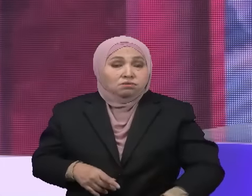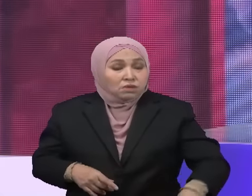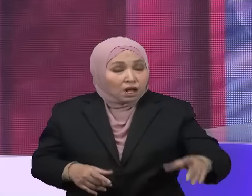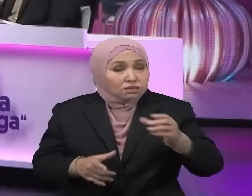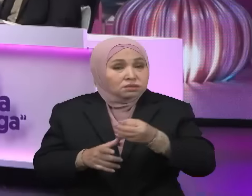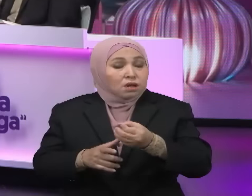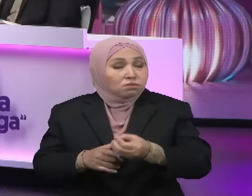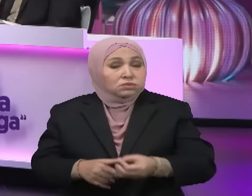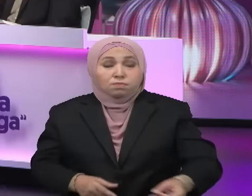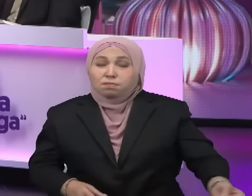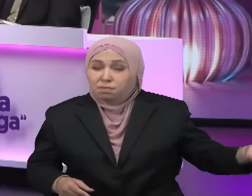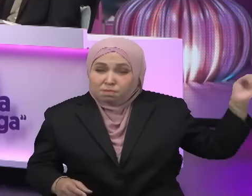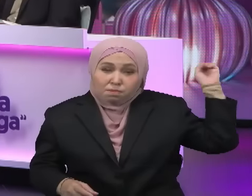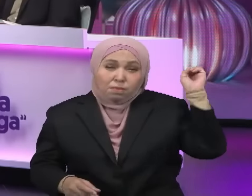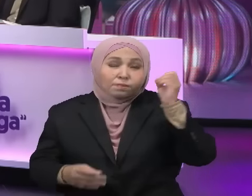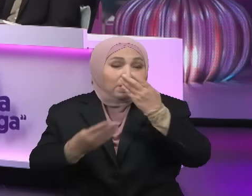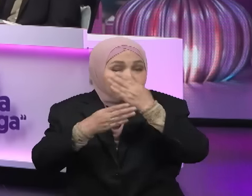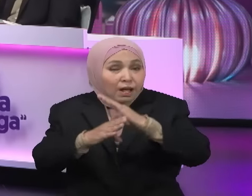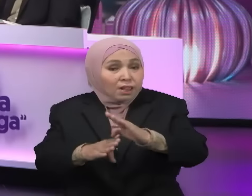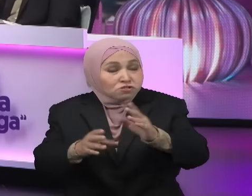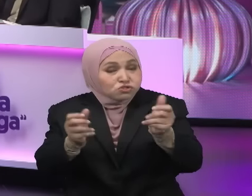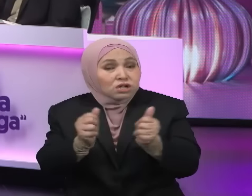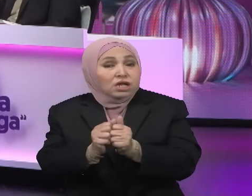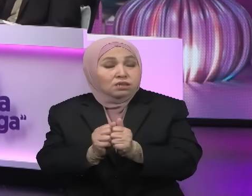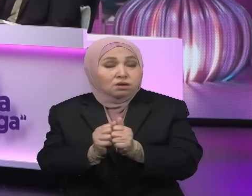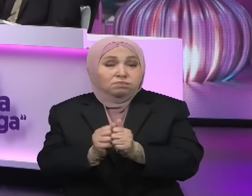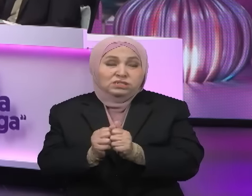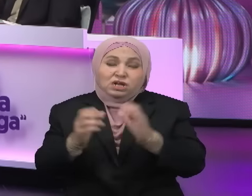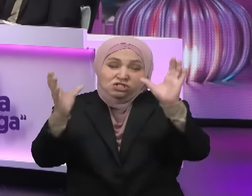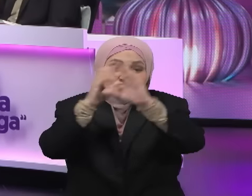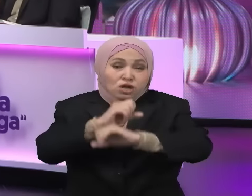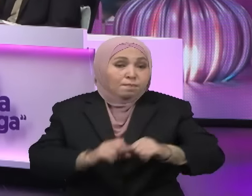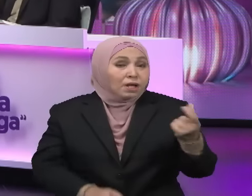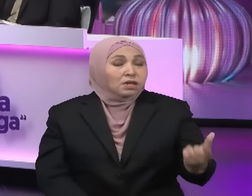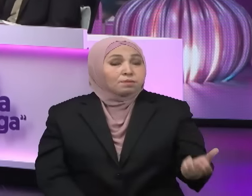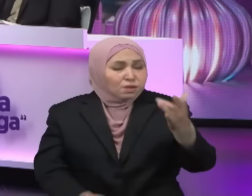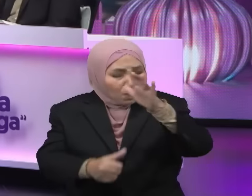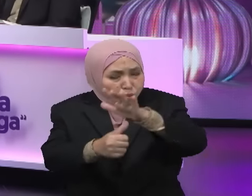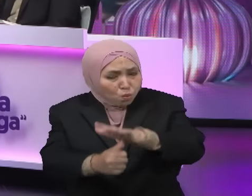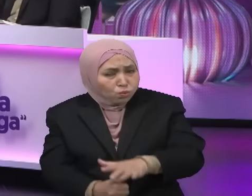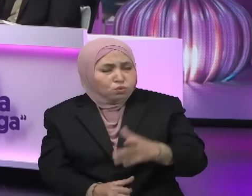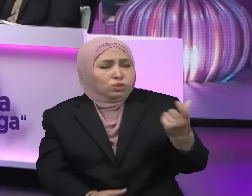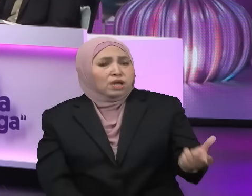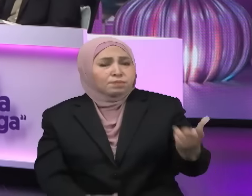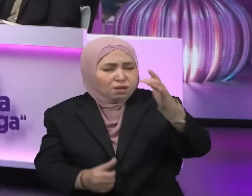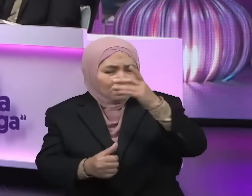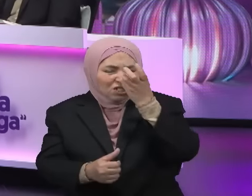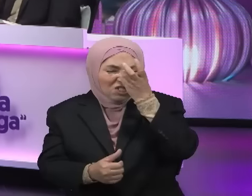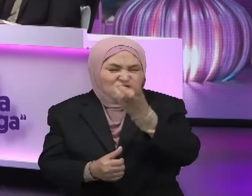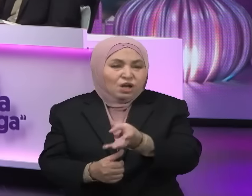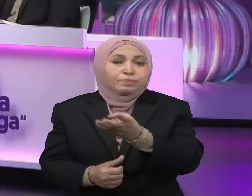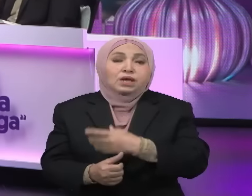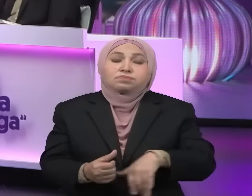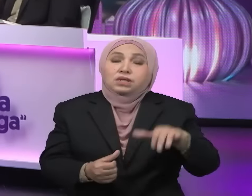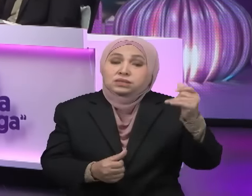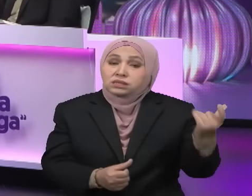ataupun dibalas maksudnya dengan mencabar Nabi, mengutuk Nabi, mencerca Nabi, maka